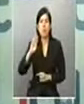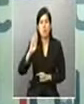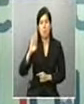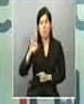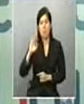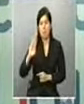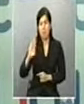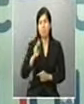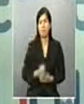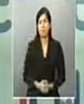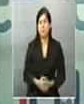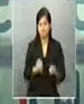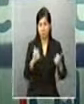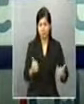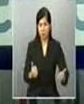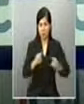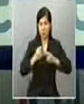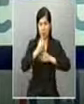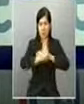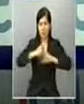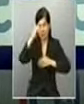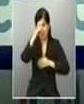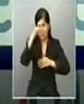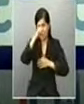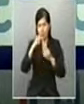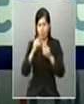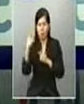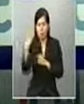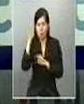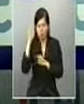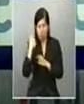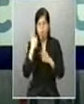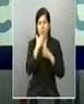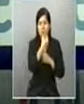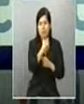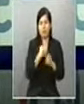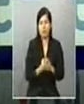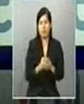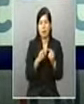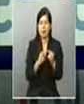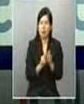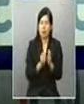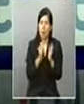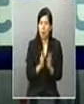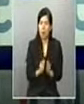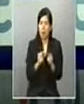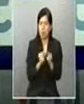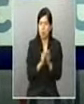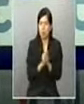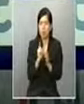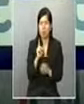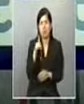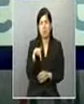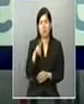ทศหนึ่งซึ่งทั่วโลกกำลังให้ความสนใจเพราะว่าเป็นประเทศที่มีตลาดขนาดใหญ่ประชากรมากกว่า 1,250 ล้านคนนะครับเป็นประเทศ